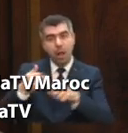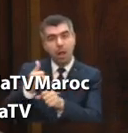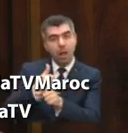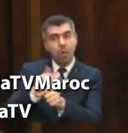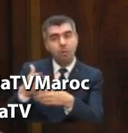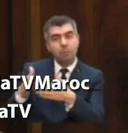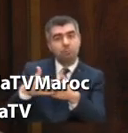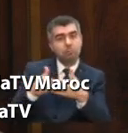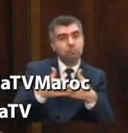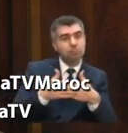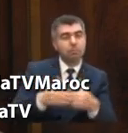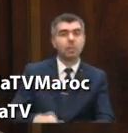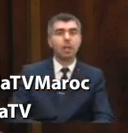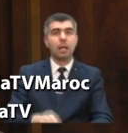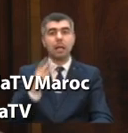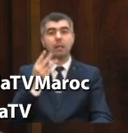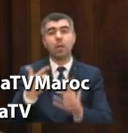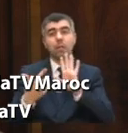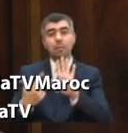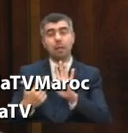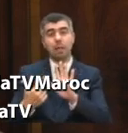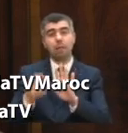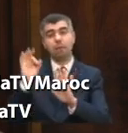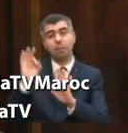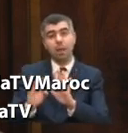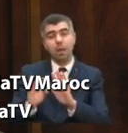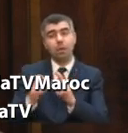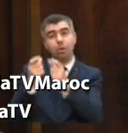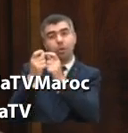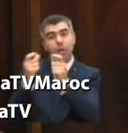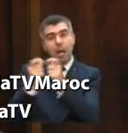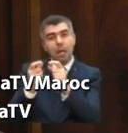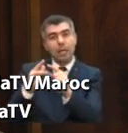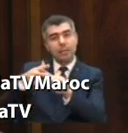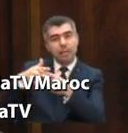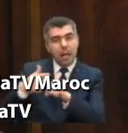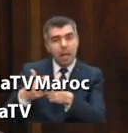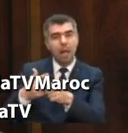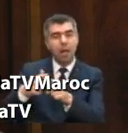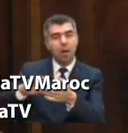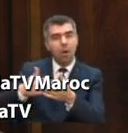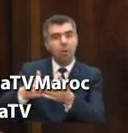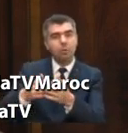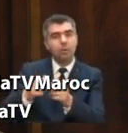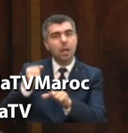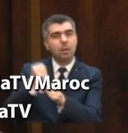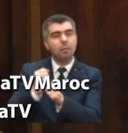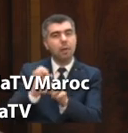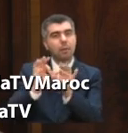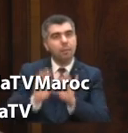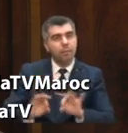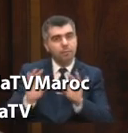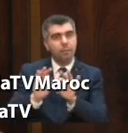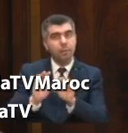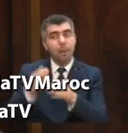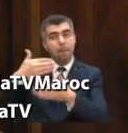كذلك أقفلت، 73 من المقاولات توقفت، هذه المقاولات ديال القطاع الصناعية والمعدنية والميكانيكية، ثلثي مقاولات البناء